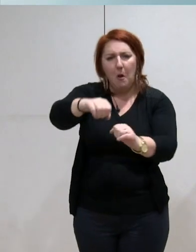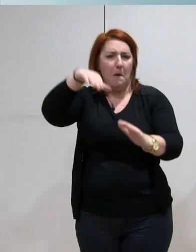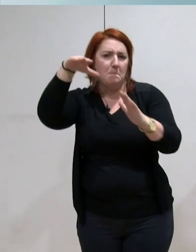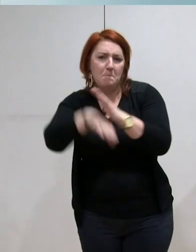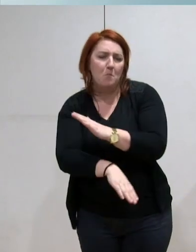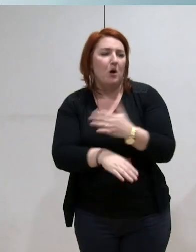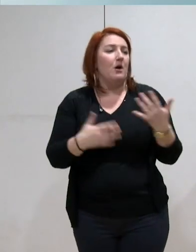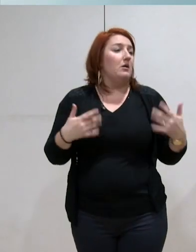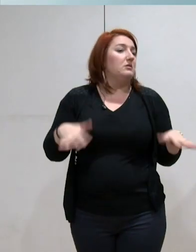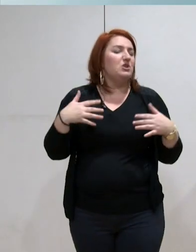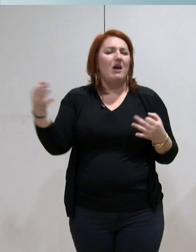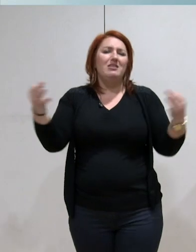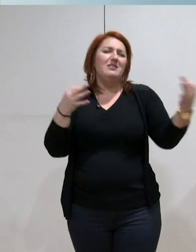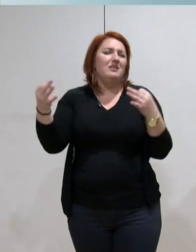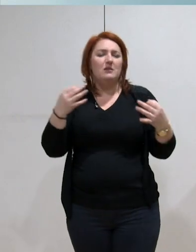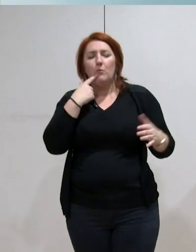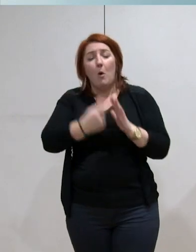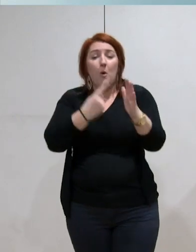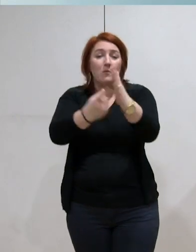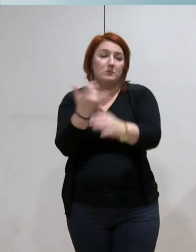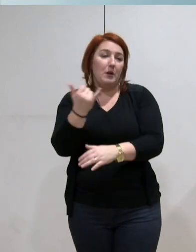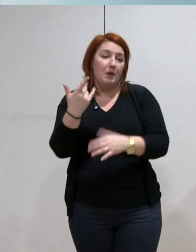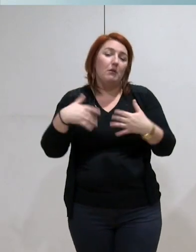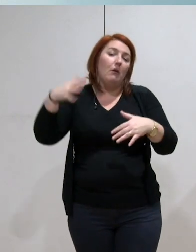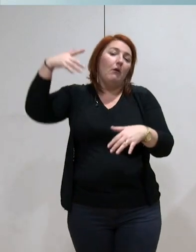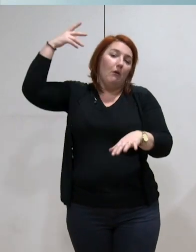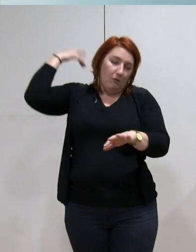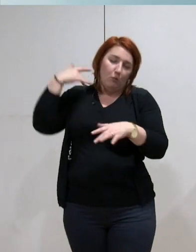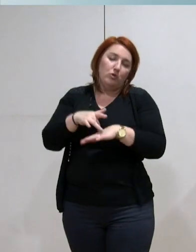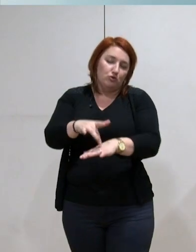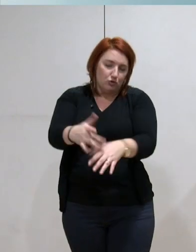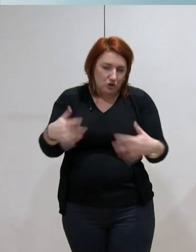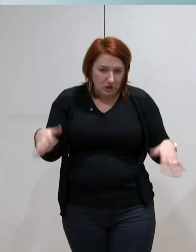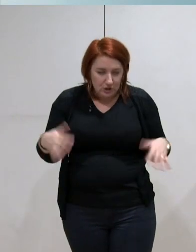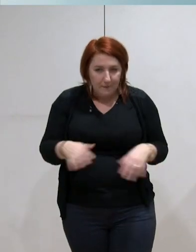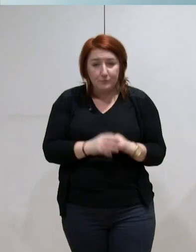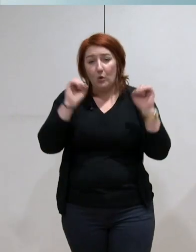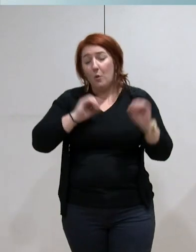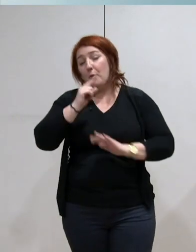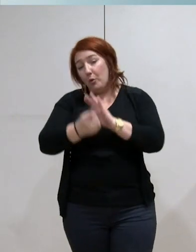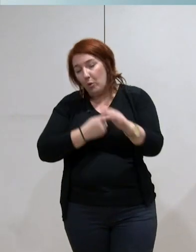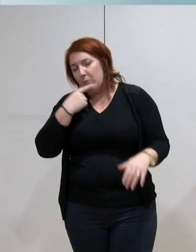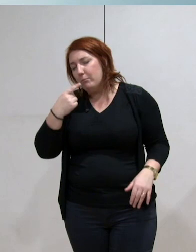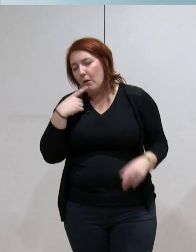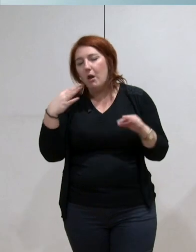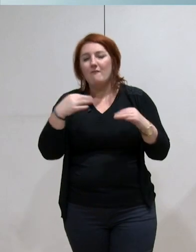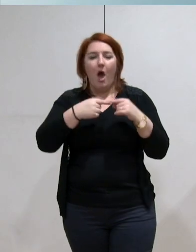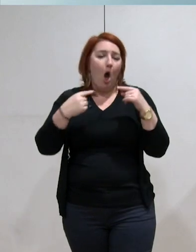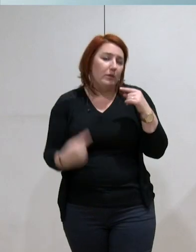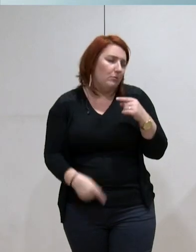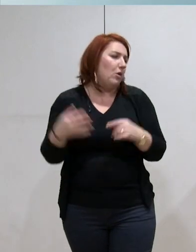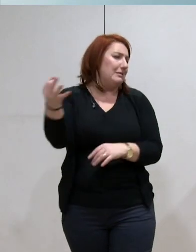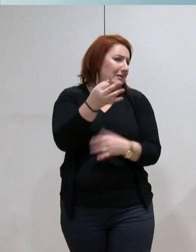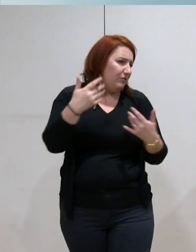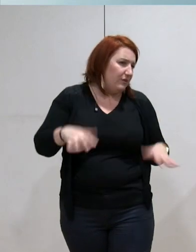et ça a été déjà relevé donc je vais vais pas le faire je l'ai déjà fait déjà dans le passé on pourrait de nouveau parler de notre endettement ça a déjà été fait je